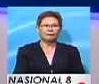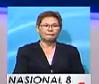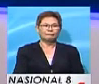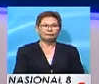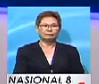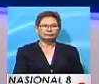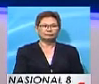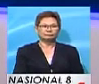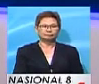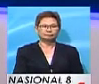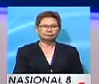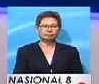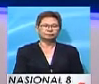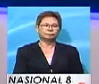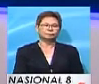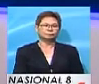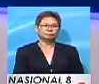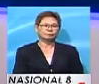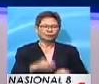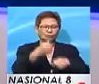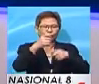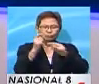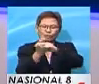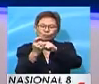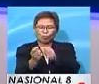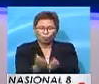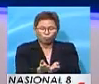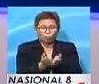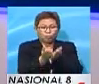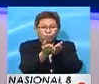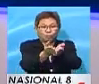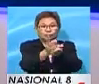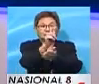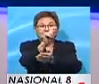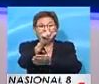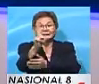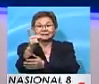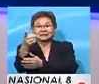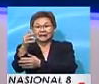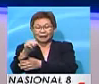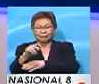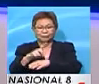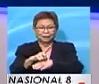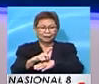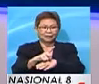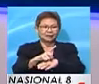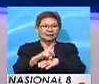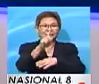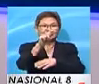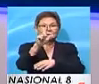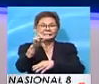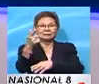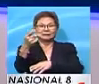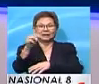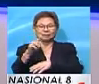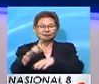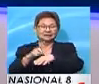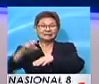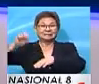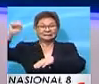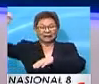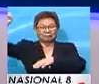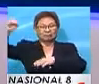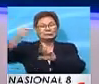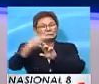Anugerah pembinaan Armada kedua tentera laut diraja Malaysia tldm di pangkalan tldm sepanggar Sabah